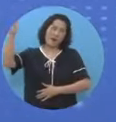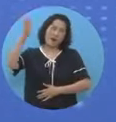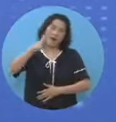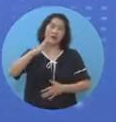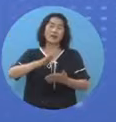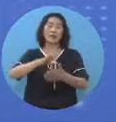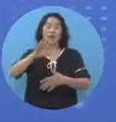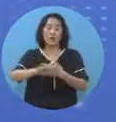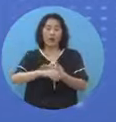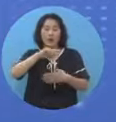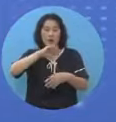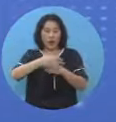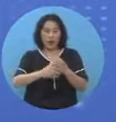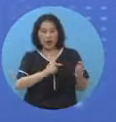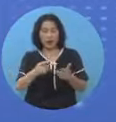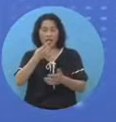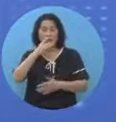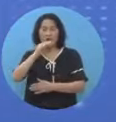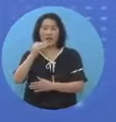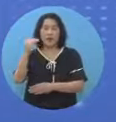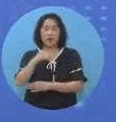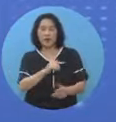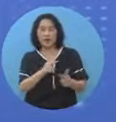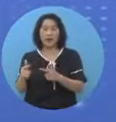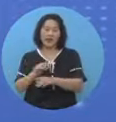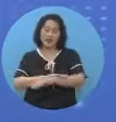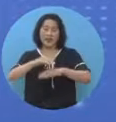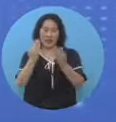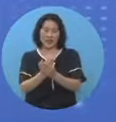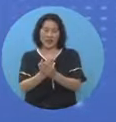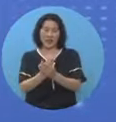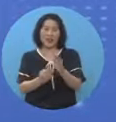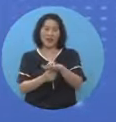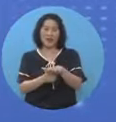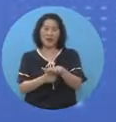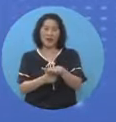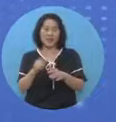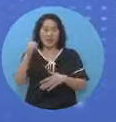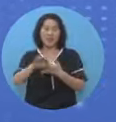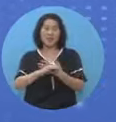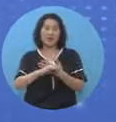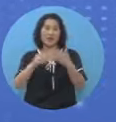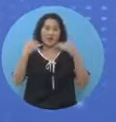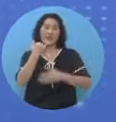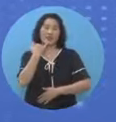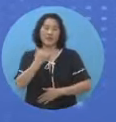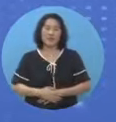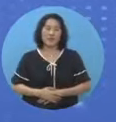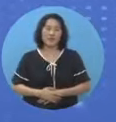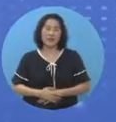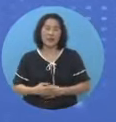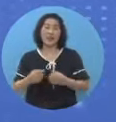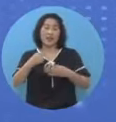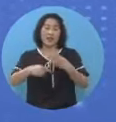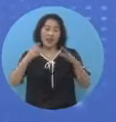한여름 햇살이 뜨거워야 과일과 곡식이 잘 여문다고 합니다. 농촌을 생각하면 더위도 견딜만 합니다. 무더위